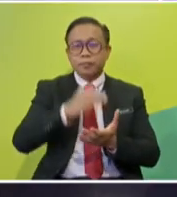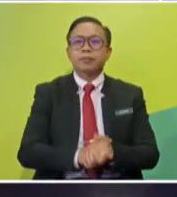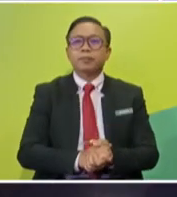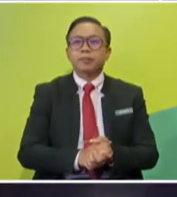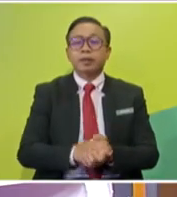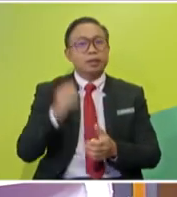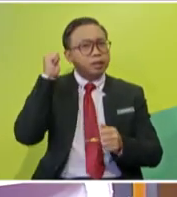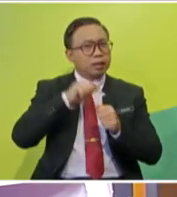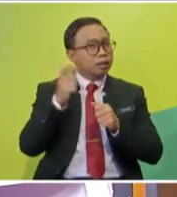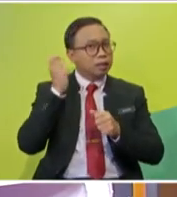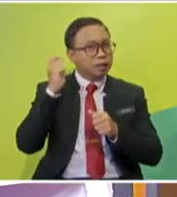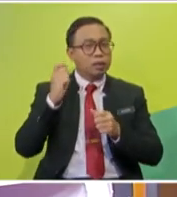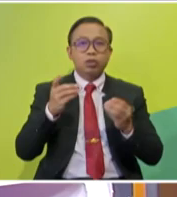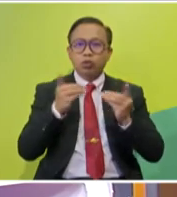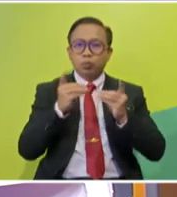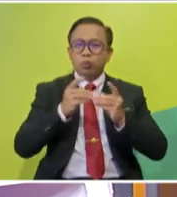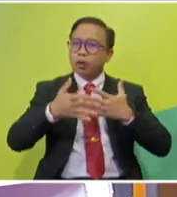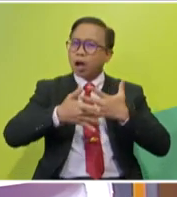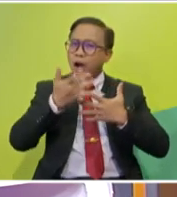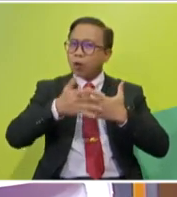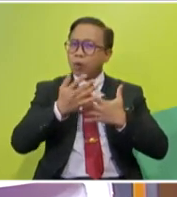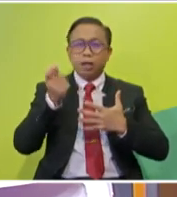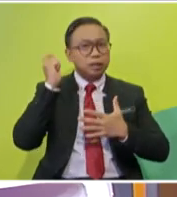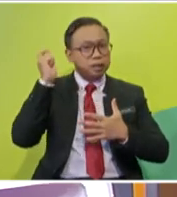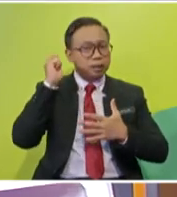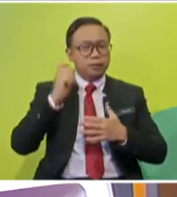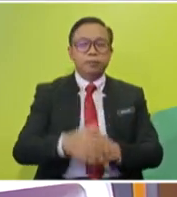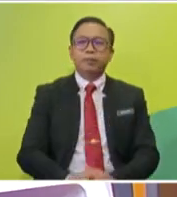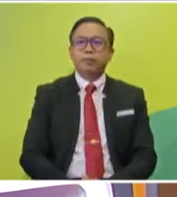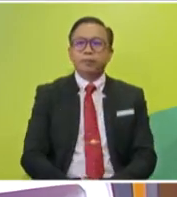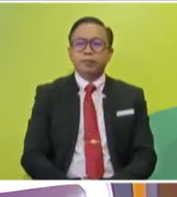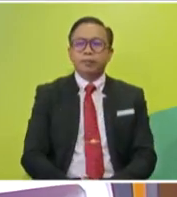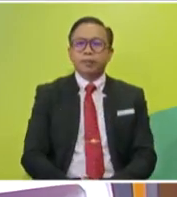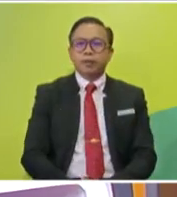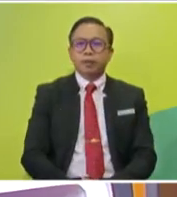kita berjumpa pada awal siaran tadi itu